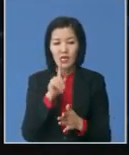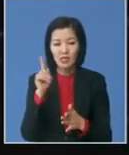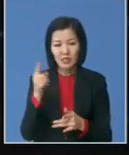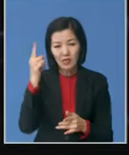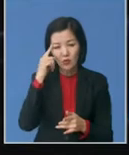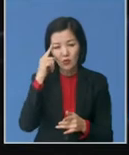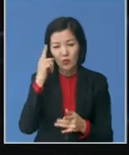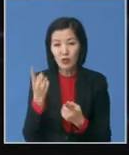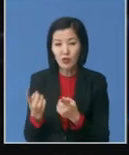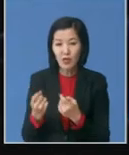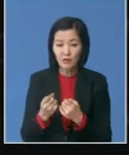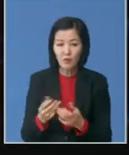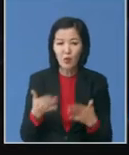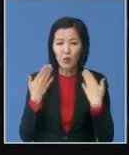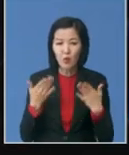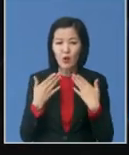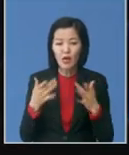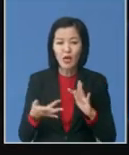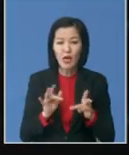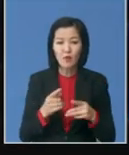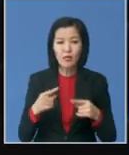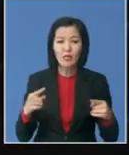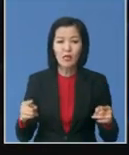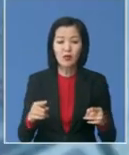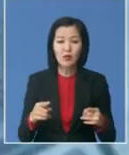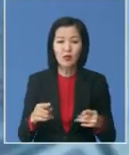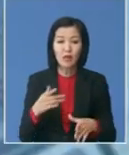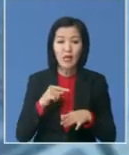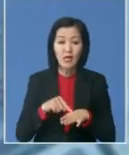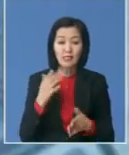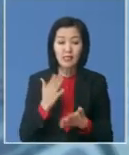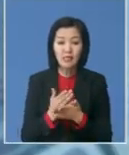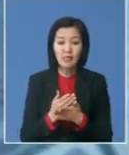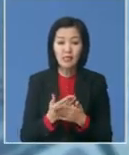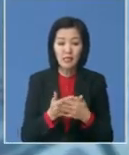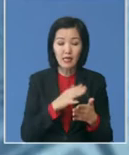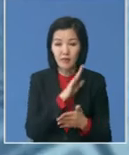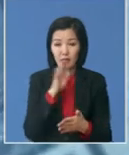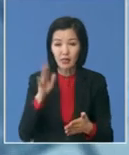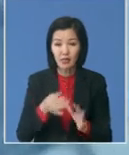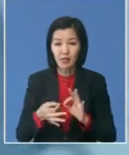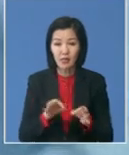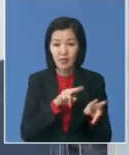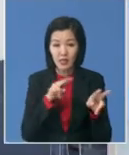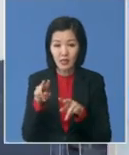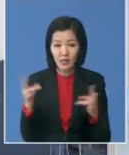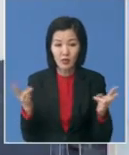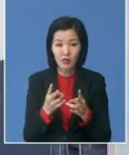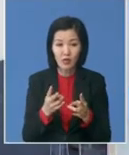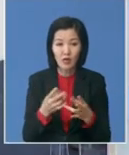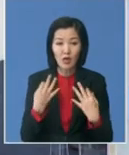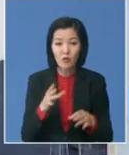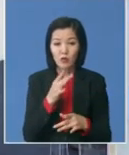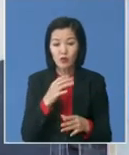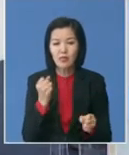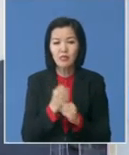улау оңай. Бұл ретте әлеуметтік желілер мен түрлі сайттардың ықпалы зор. Сондықтан ең алдымен ата-ана баласын жіті қадағалауы керек. Әсіресе бос уақытын